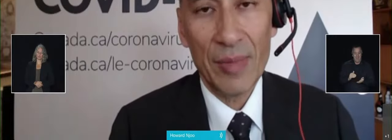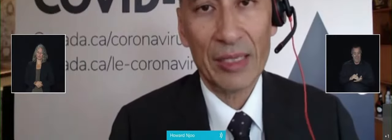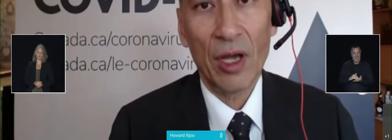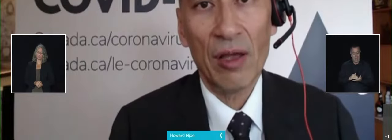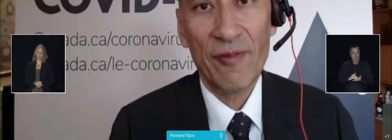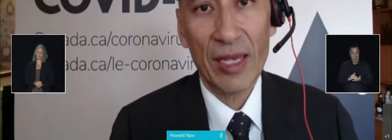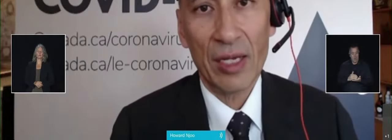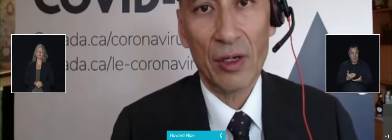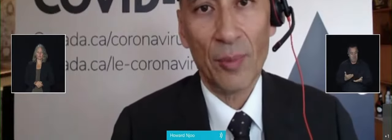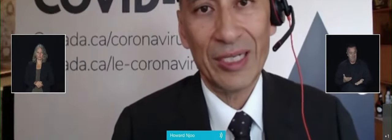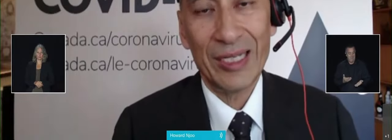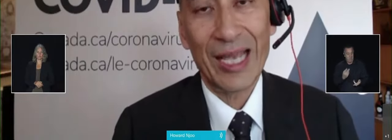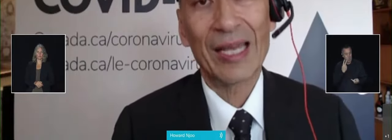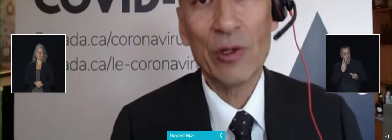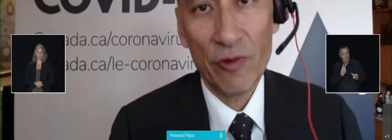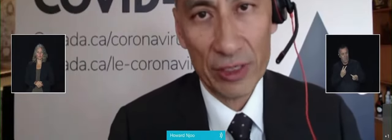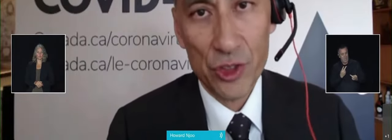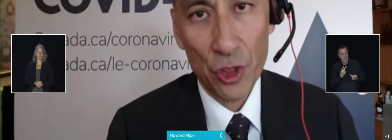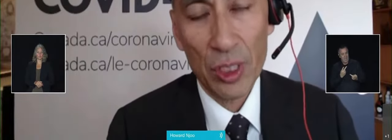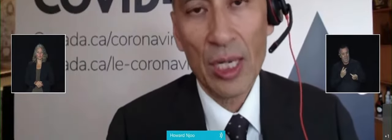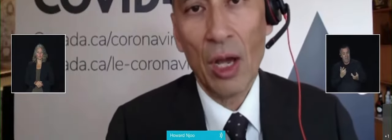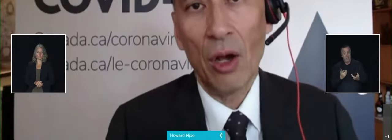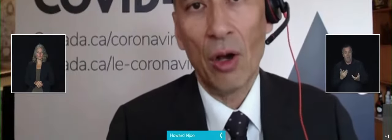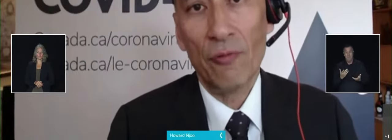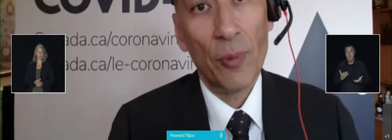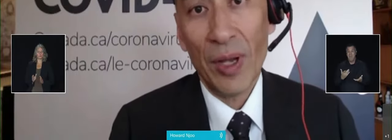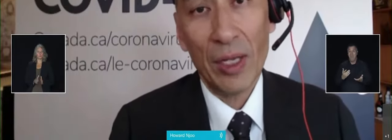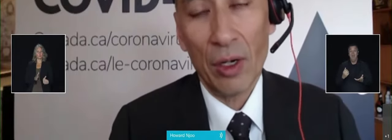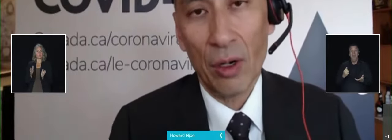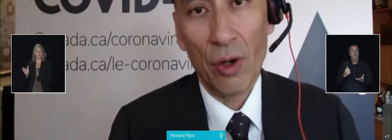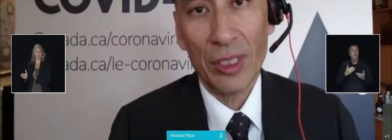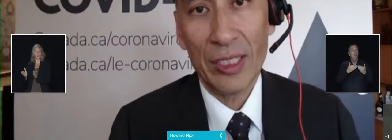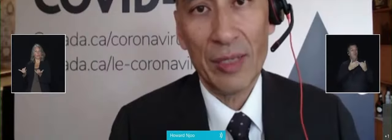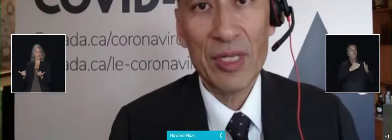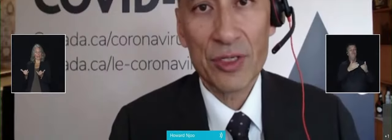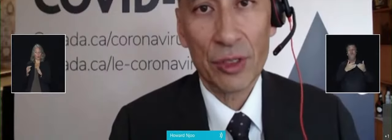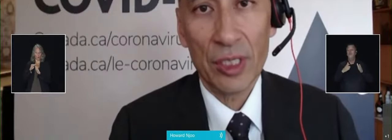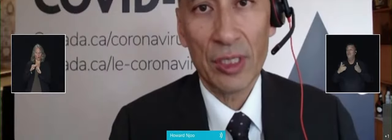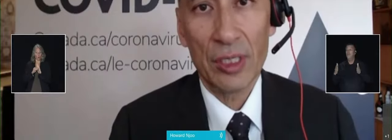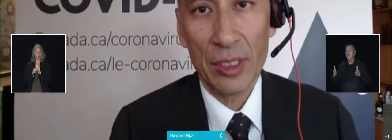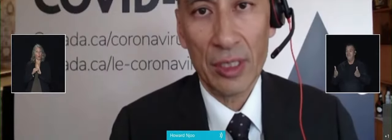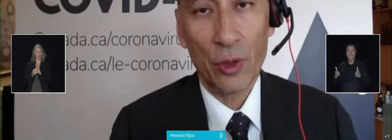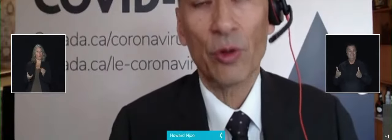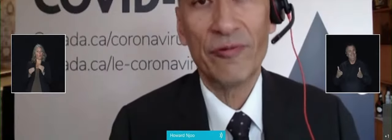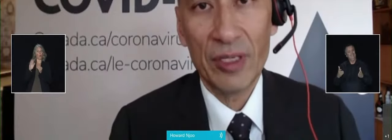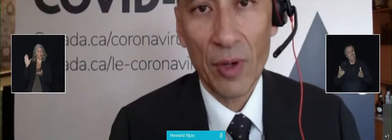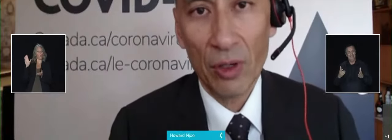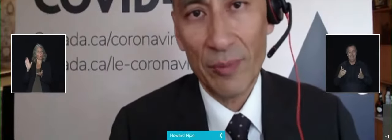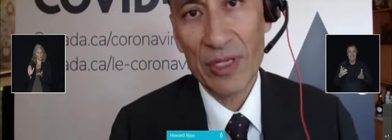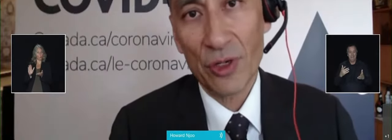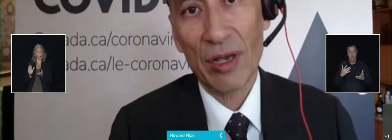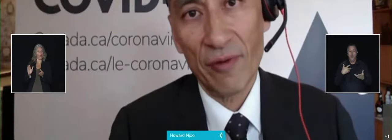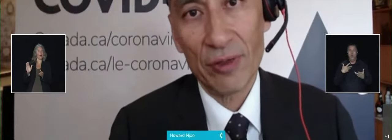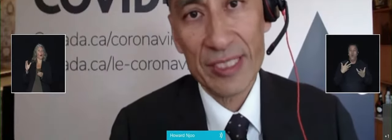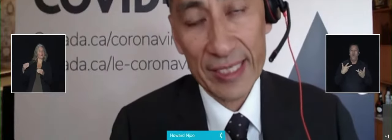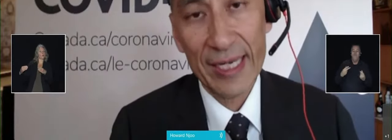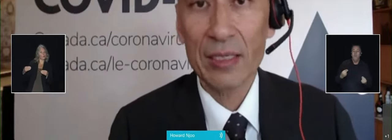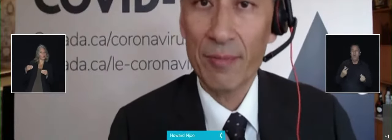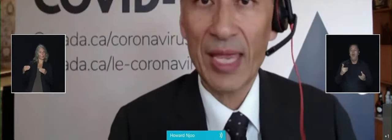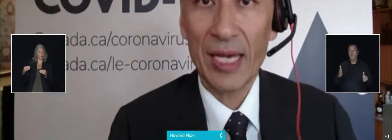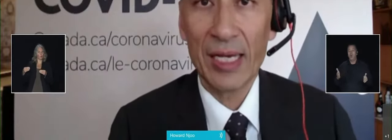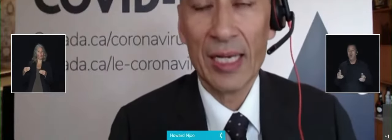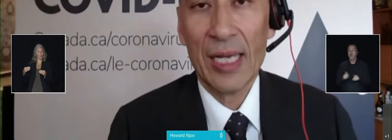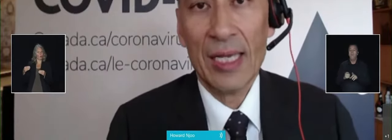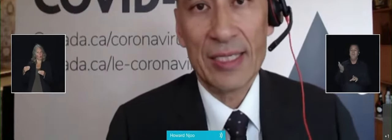phase maintenant avec, comme on dit, la réouverture. On ne veut pas encore les mesures de confinement, les mesures avant